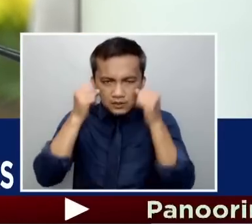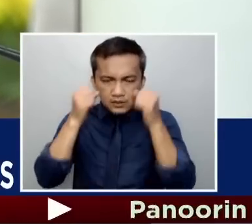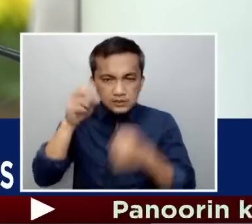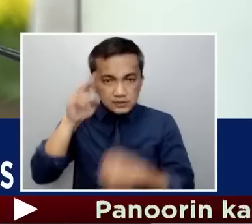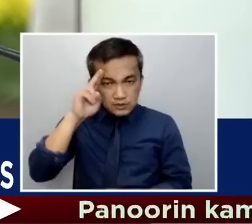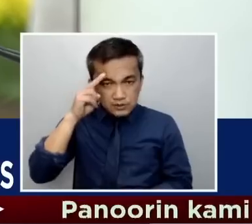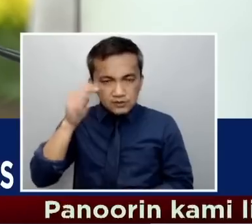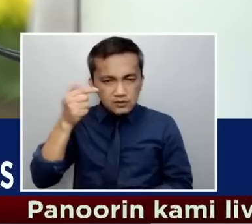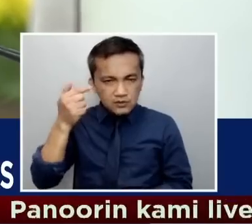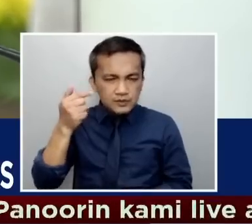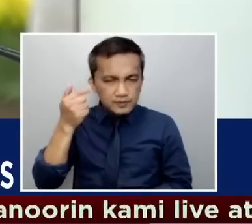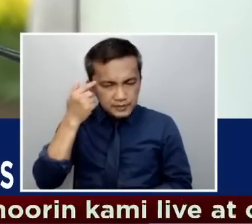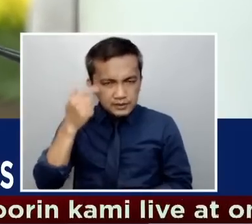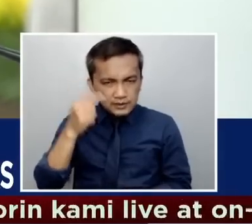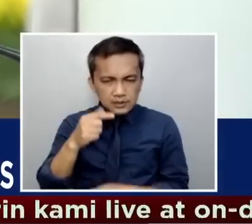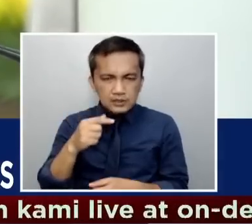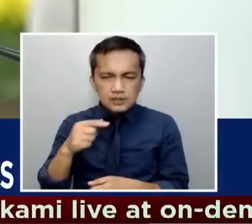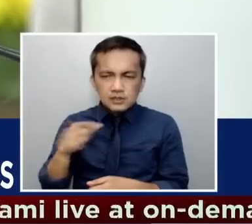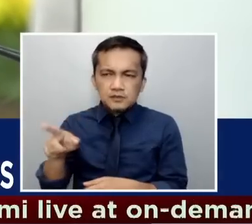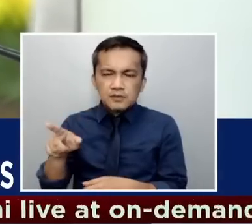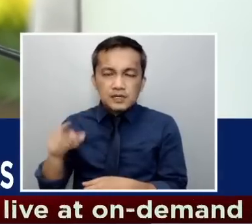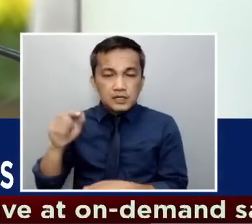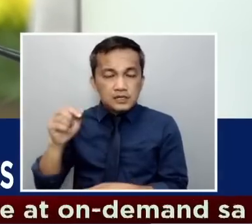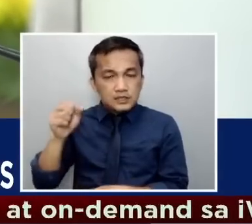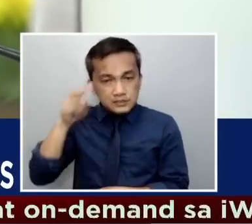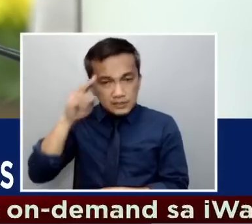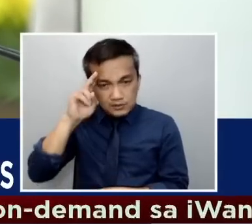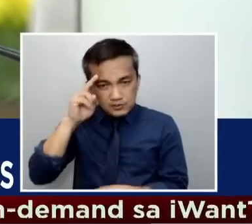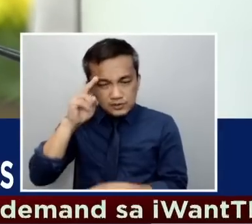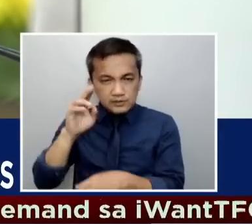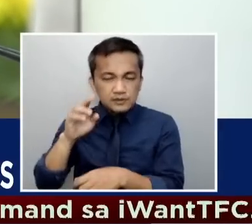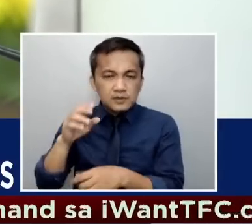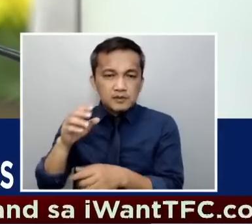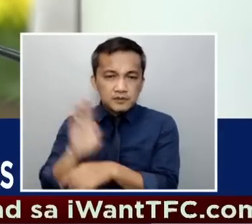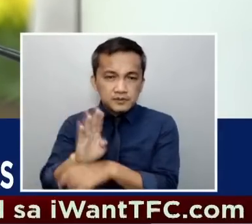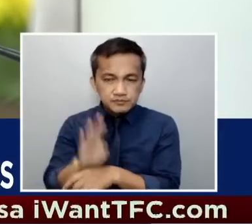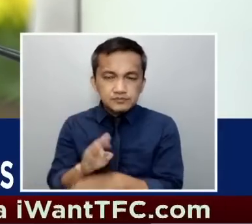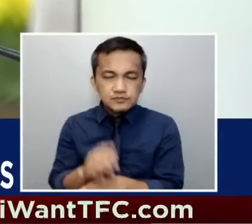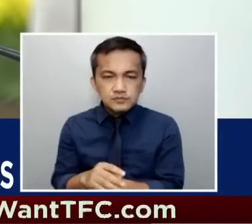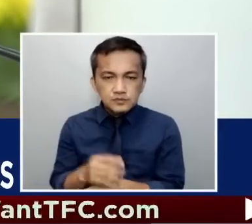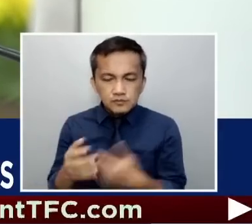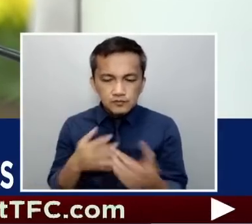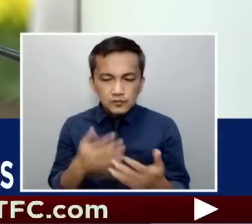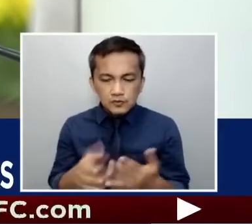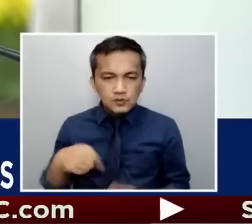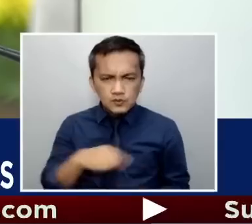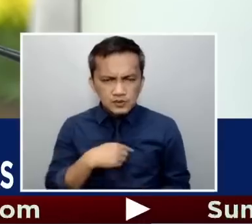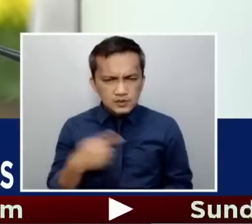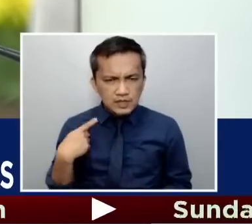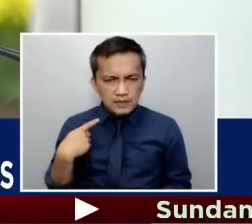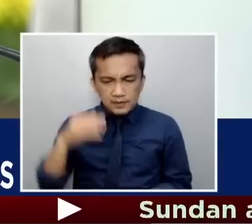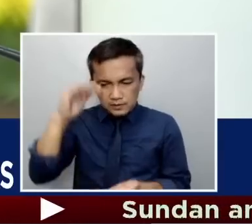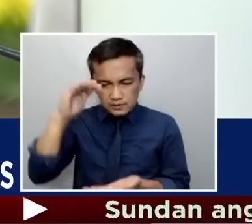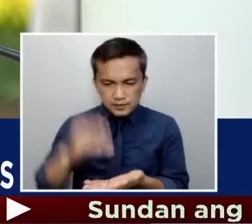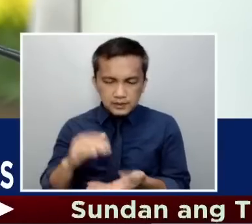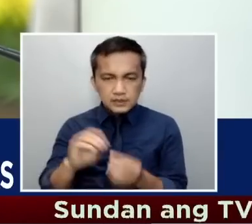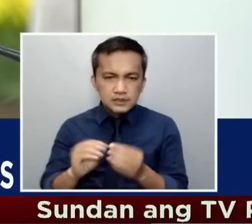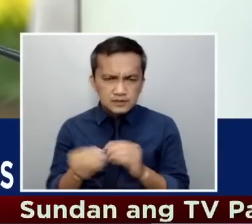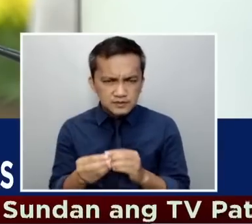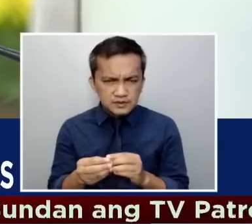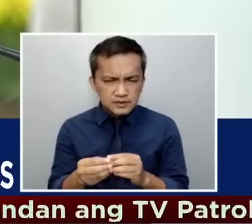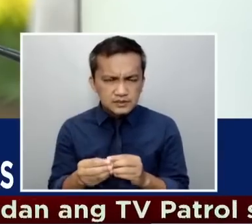yung Saudi employers. Although we have cut down the number of